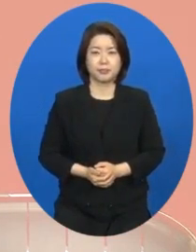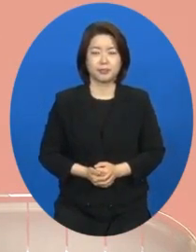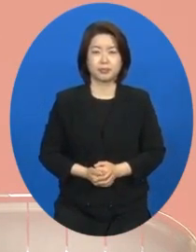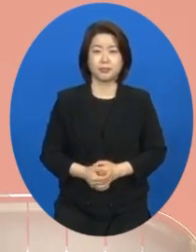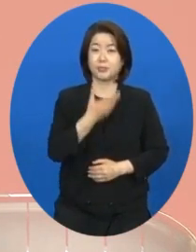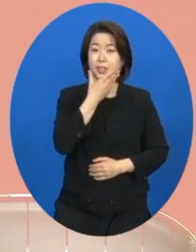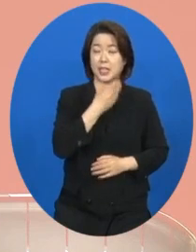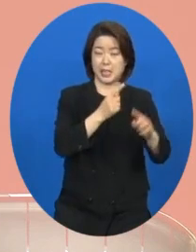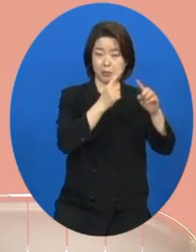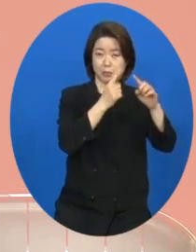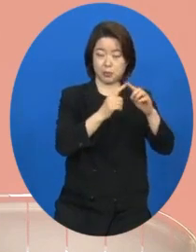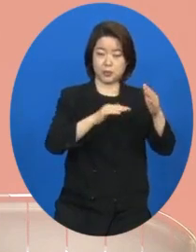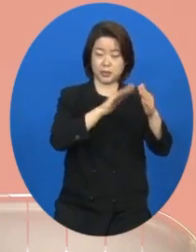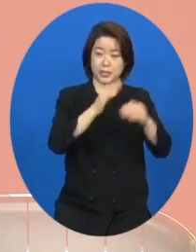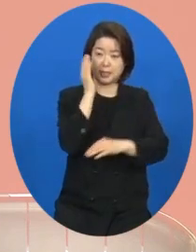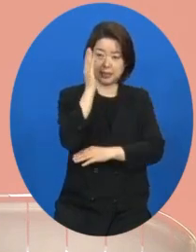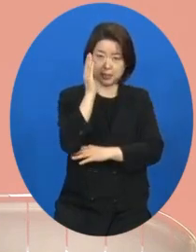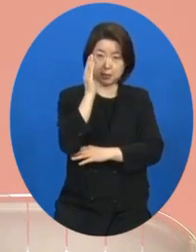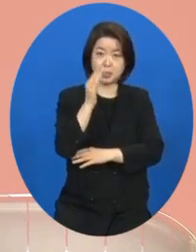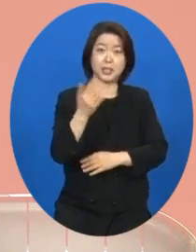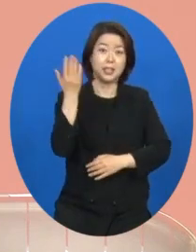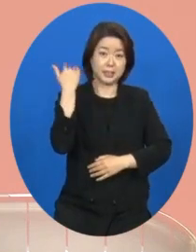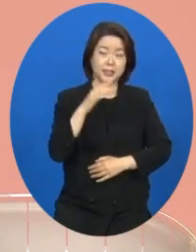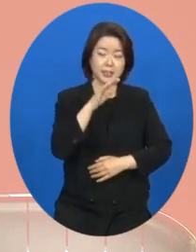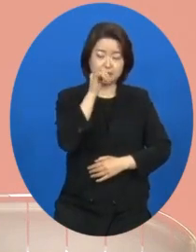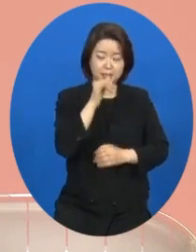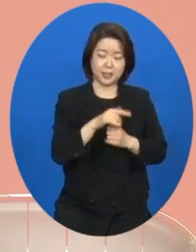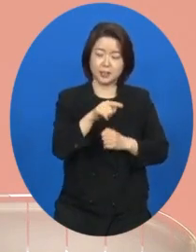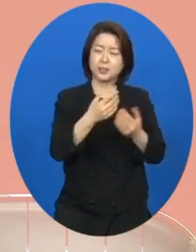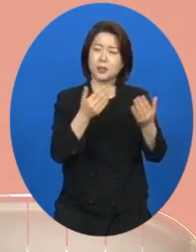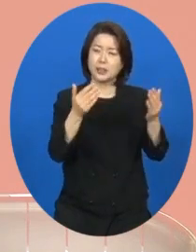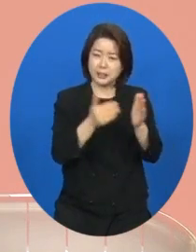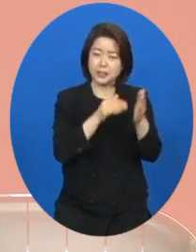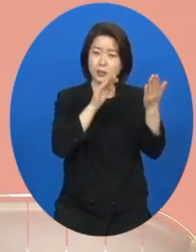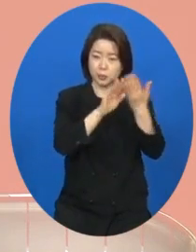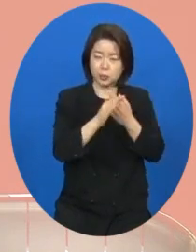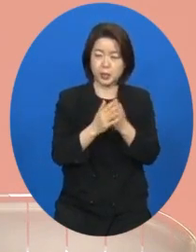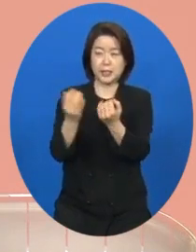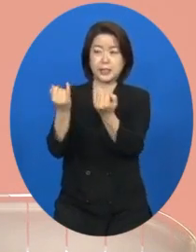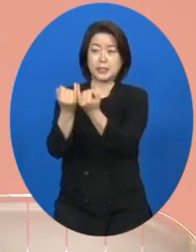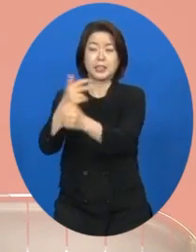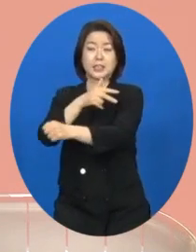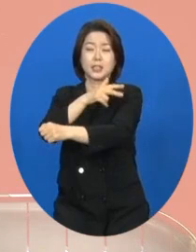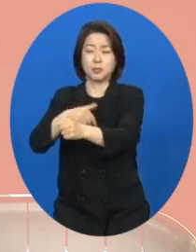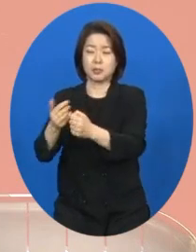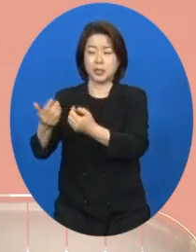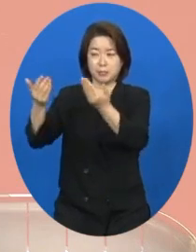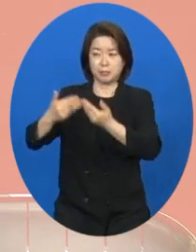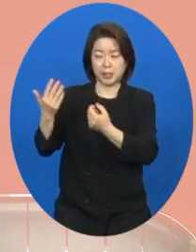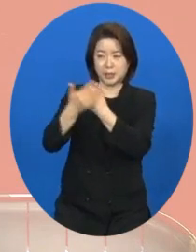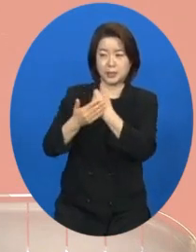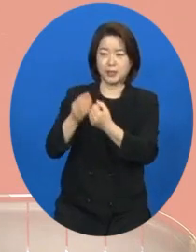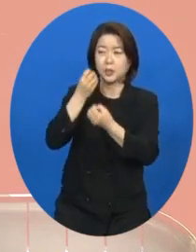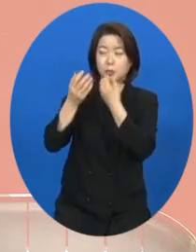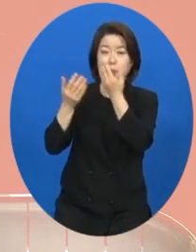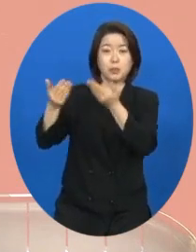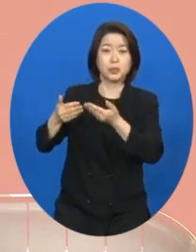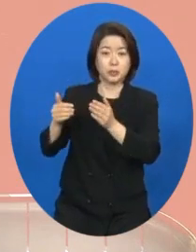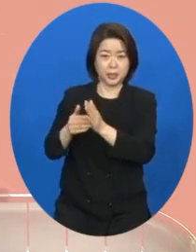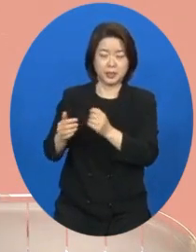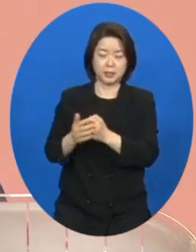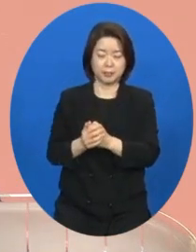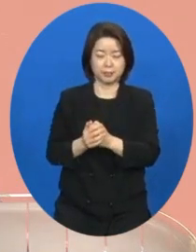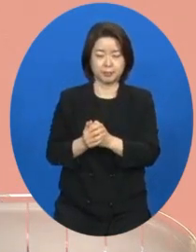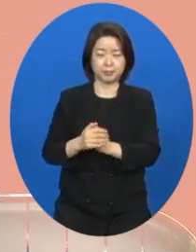행복 플러스 가정 세미나 끝나고 어느 여자 집사님이 받은 은혜를 이렇게 고백을 하시더라고요.